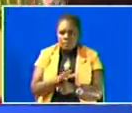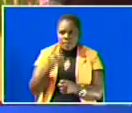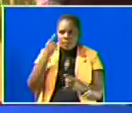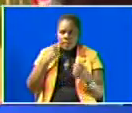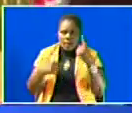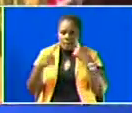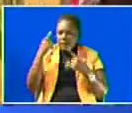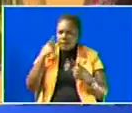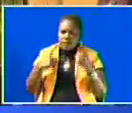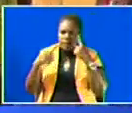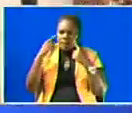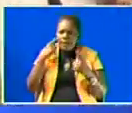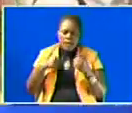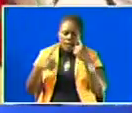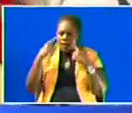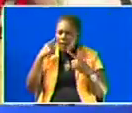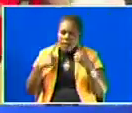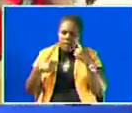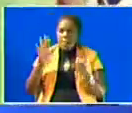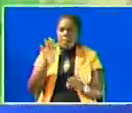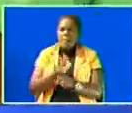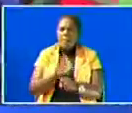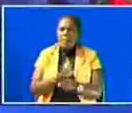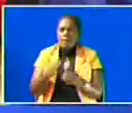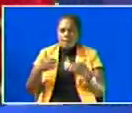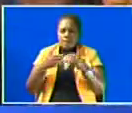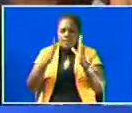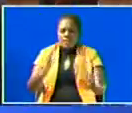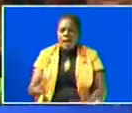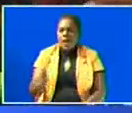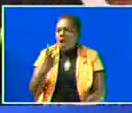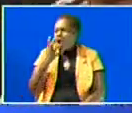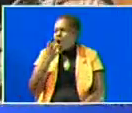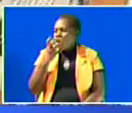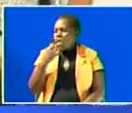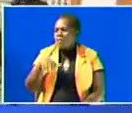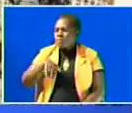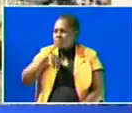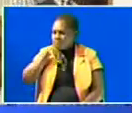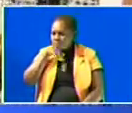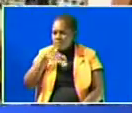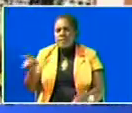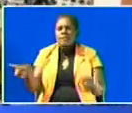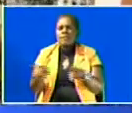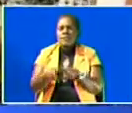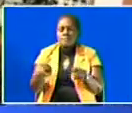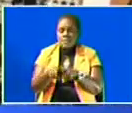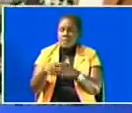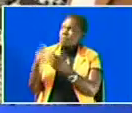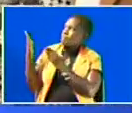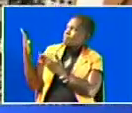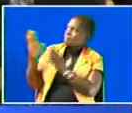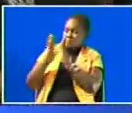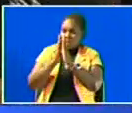Machozi yakionekana kuwapukutika baadhi yao. Kiongozi wa ODM Raila Odinga akiwa miongoni mwa waliojumuika kwenye